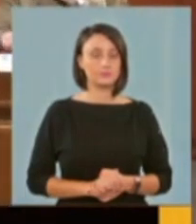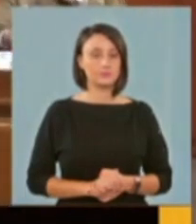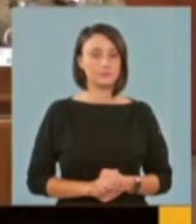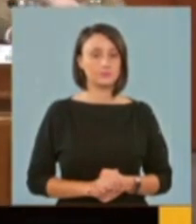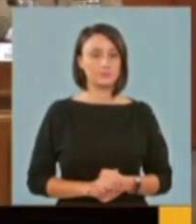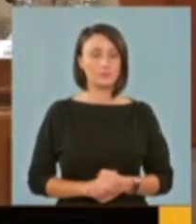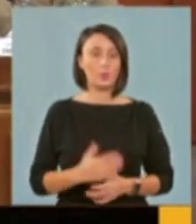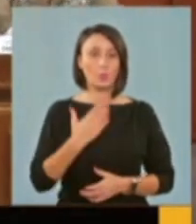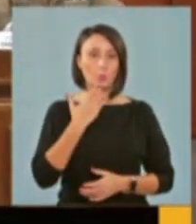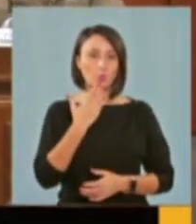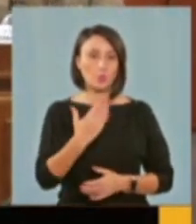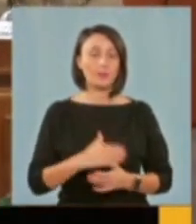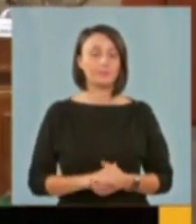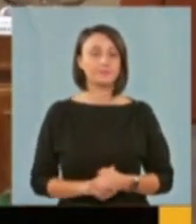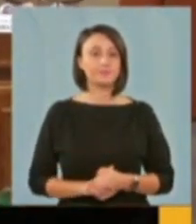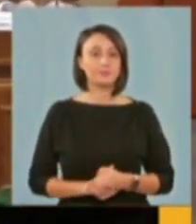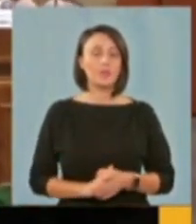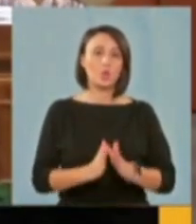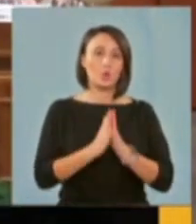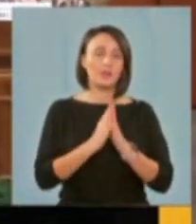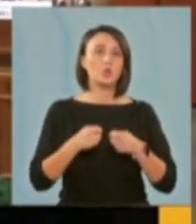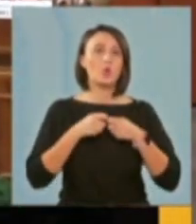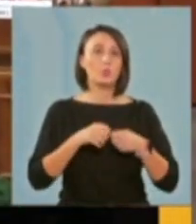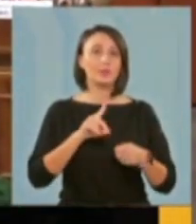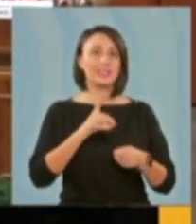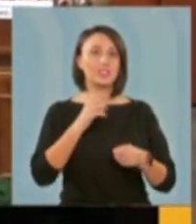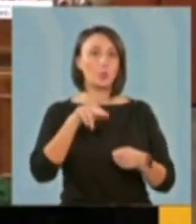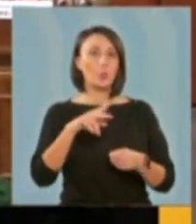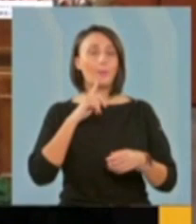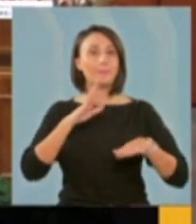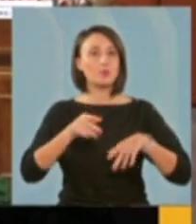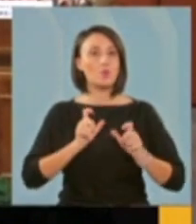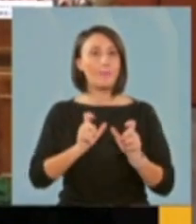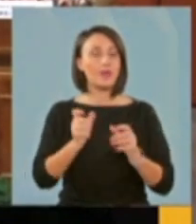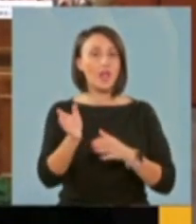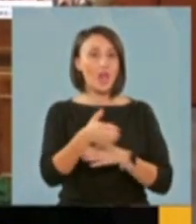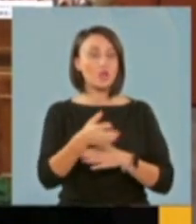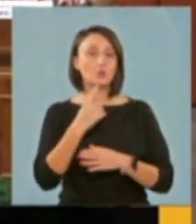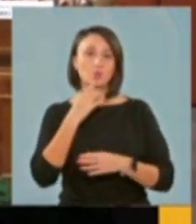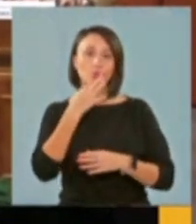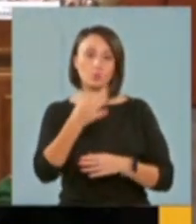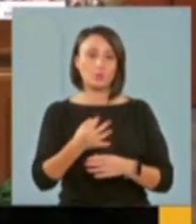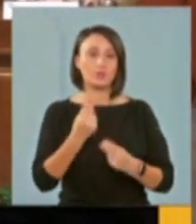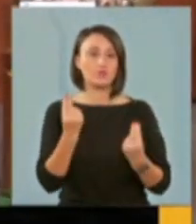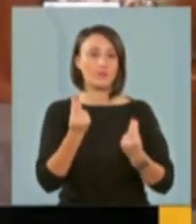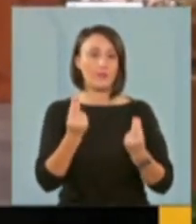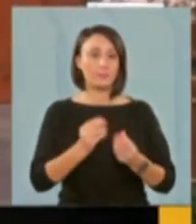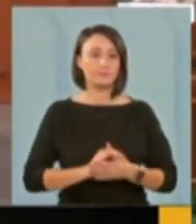Vă mulțumim. Adresăm rugămintea domnului Vasile Dâncu, ministrul Apărării Naționale, să ia cuvântul.